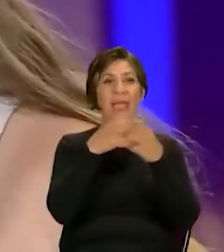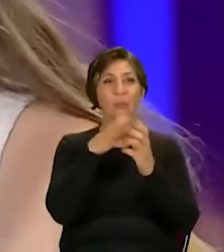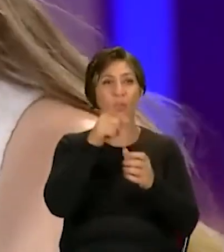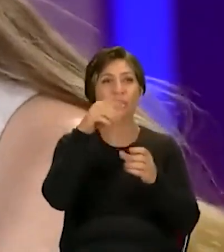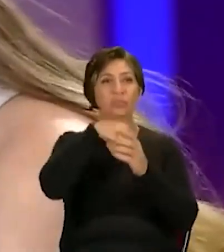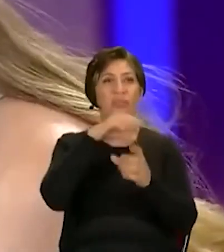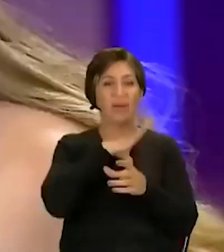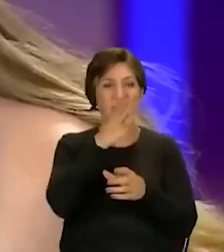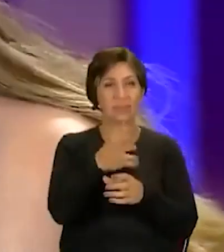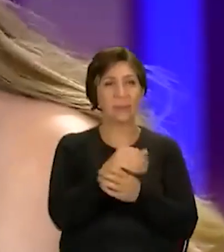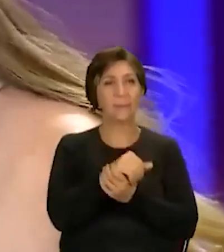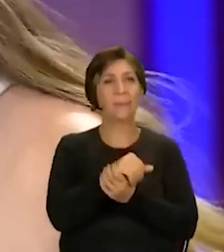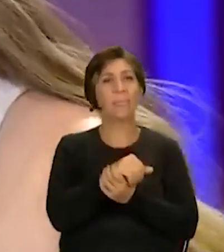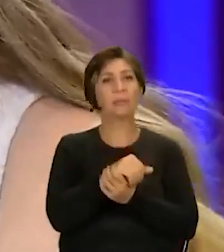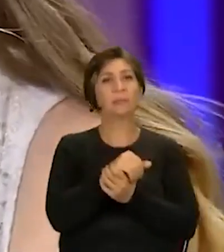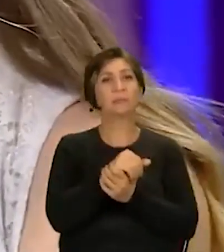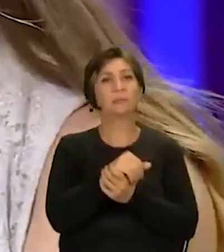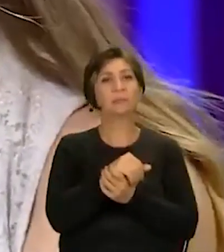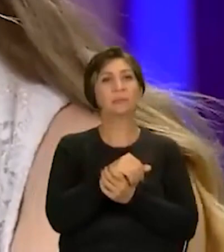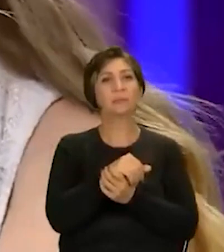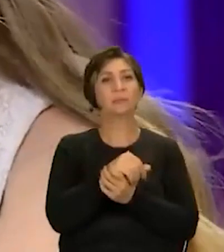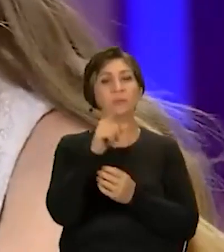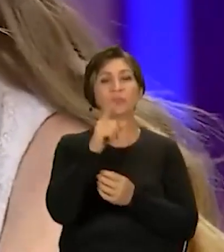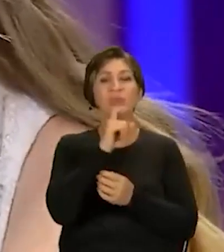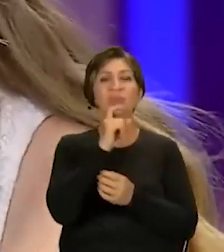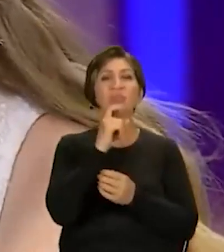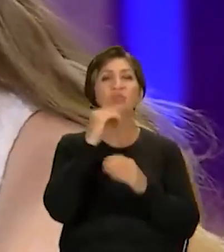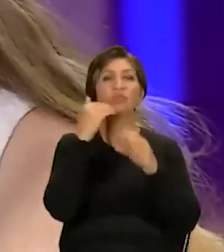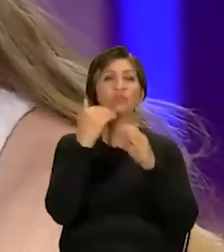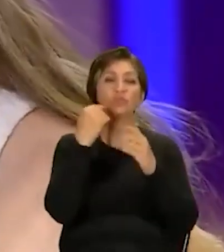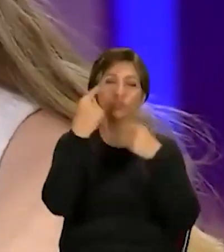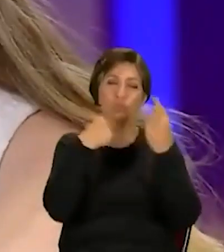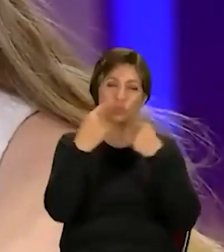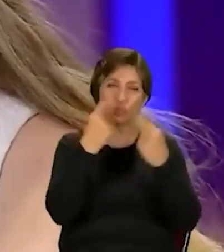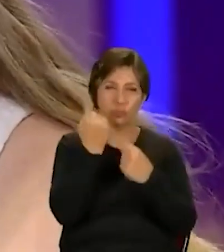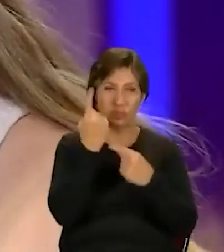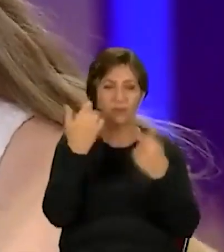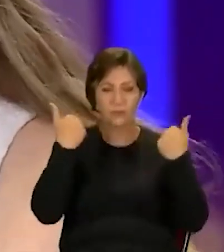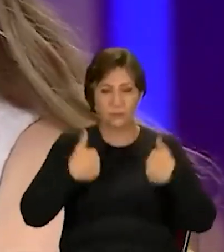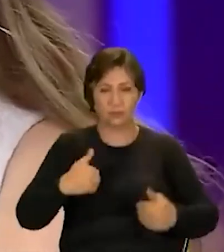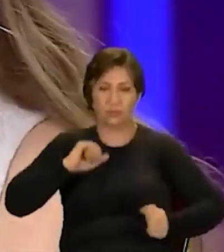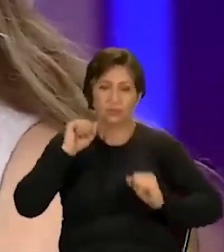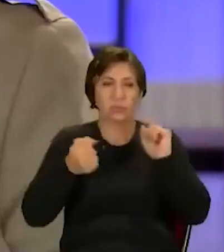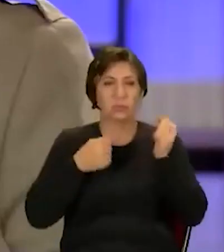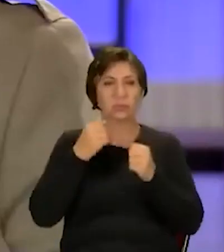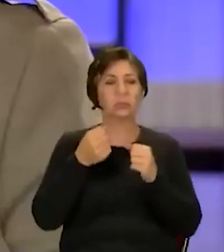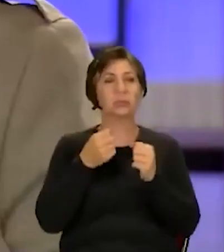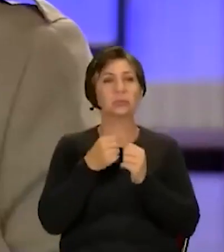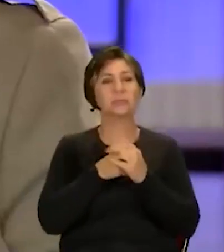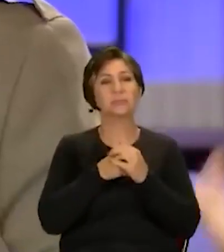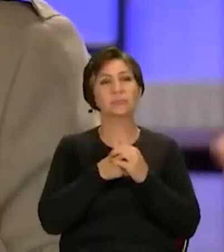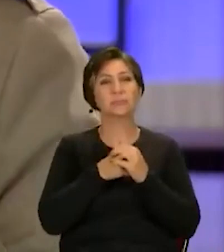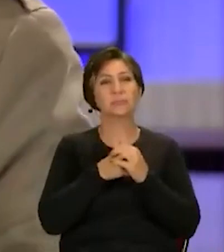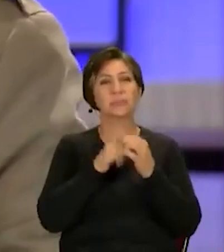da oradaydı. Şöyle bir şey söylediler. Yani bu aslında yanlış yorumlanmış bir şey. Vücut dili verbal